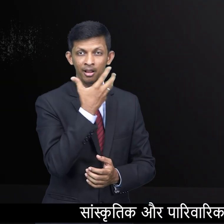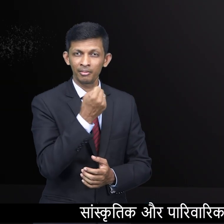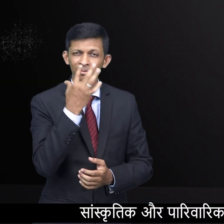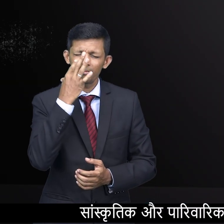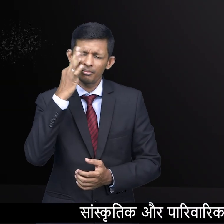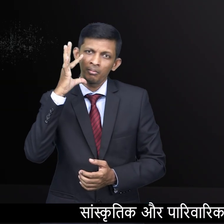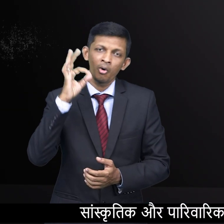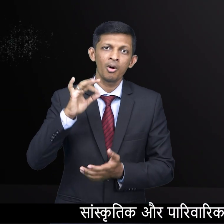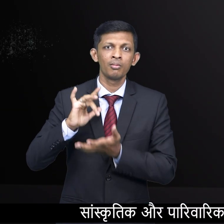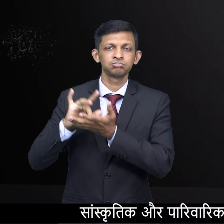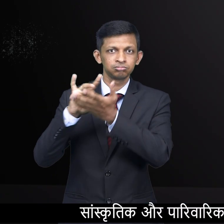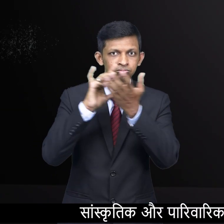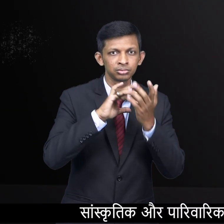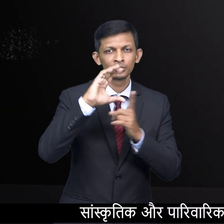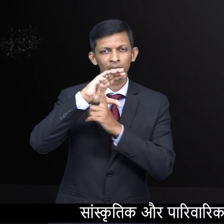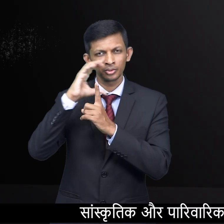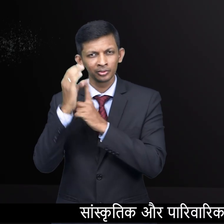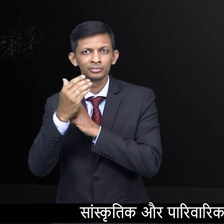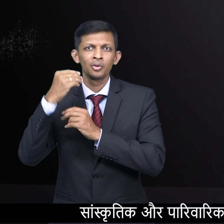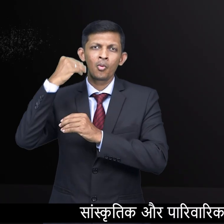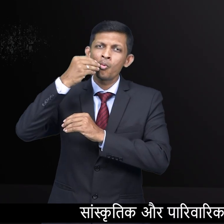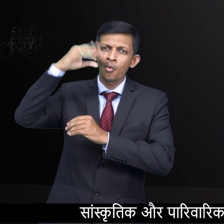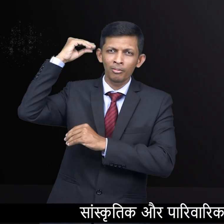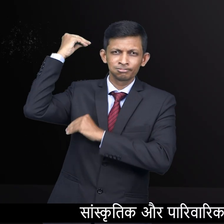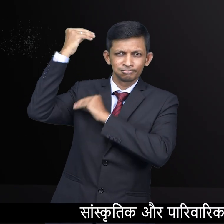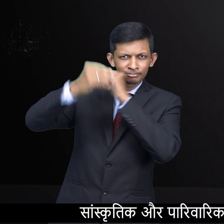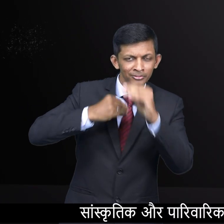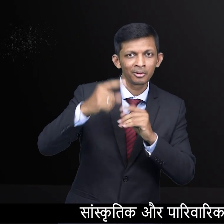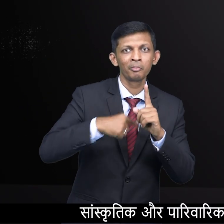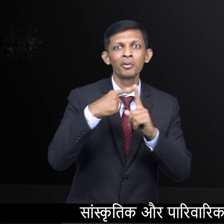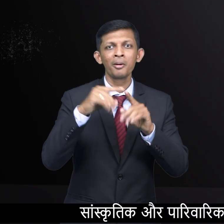सांस्कृतिक और पारिवारिक अनुष्ठानों में पानी का एक महत्वपूर्ण स्थान है।